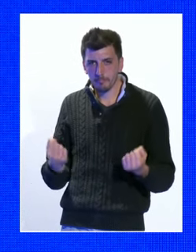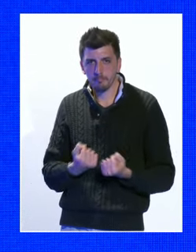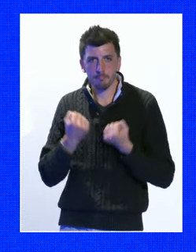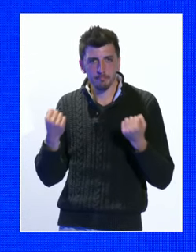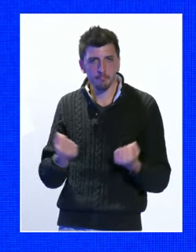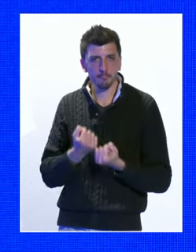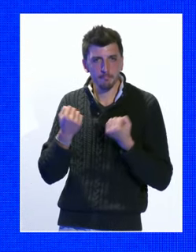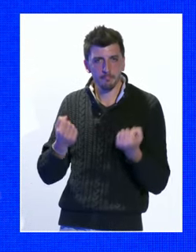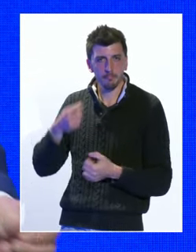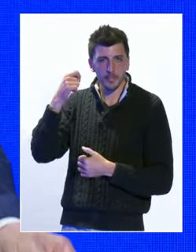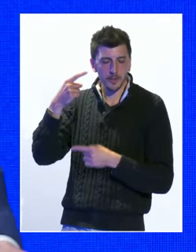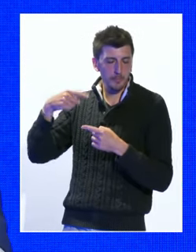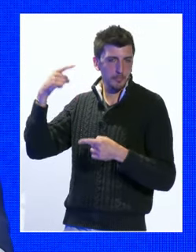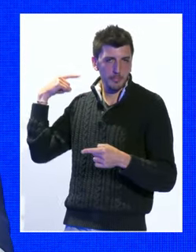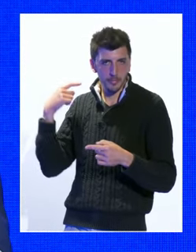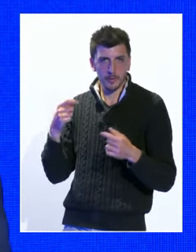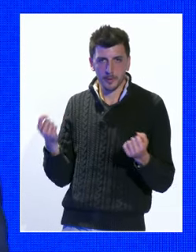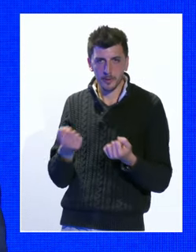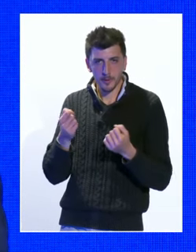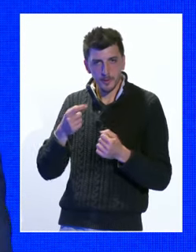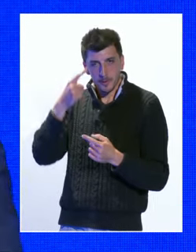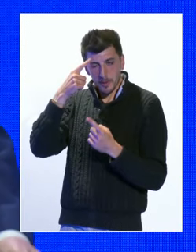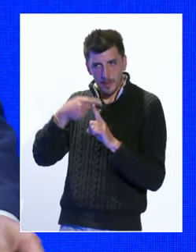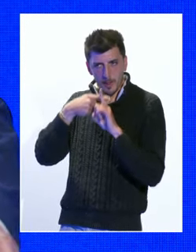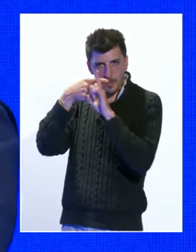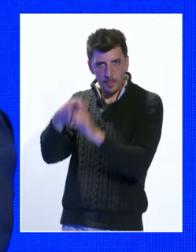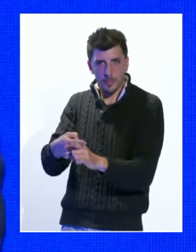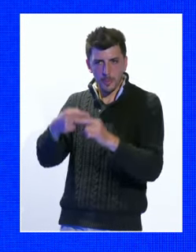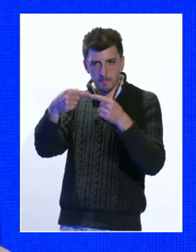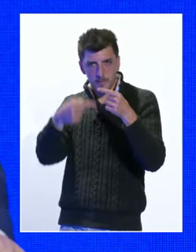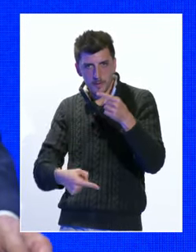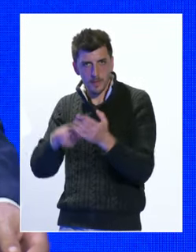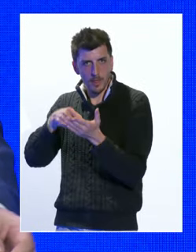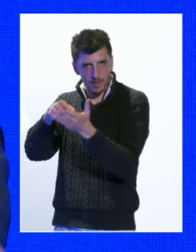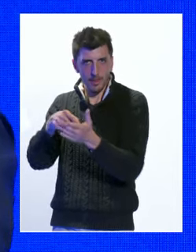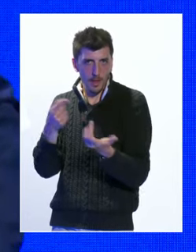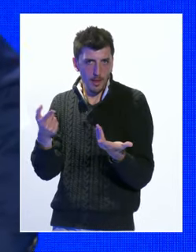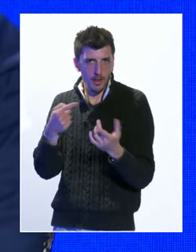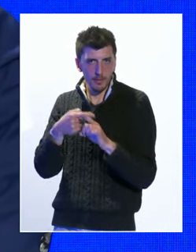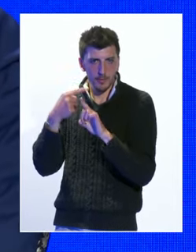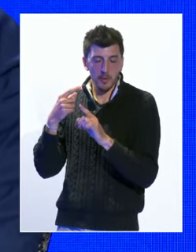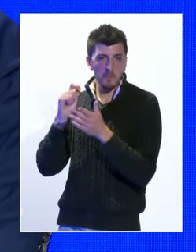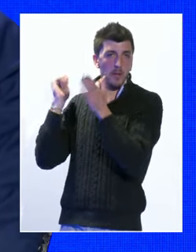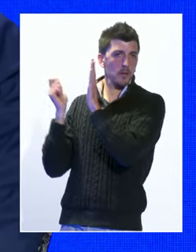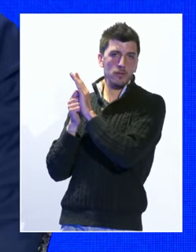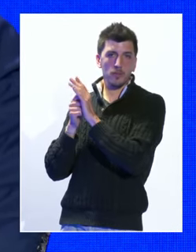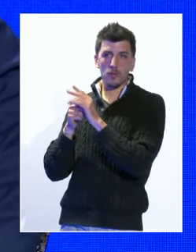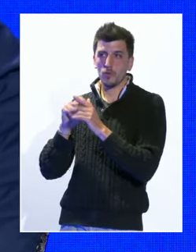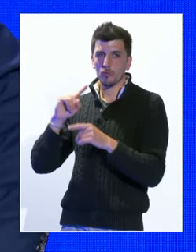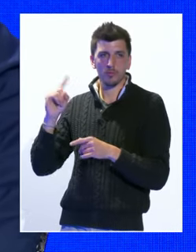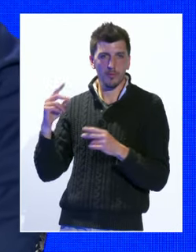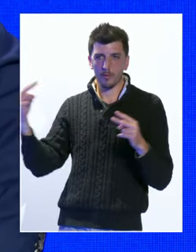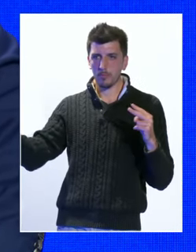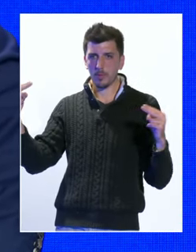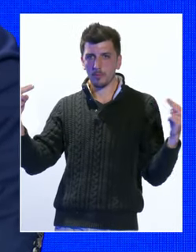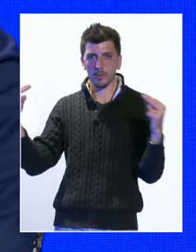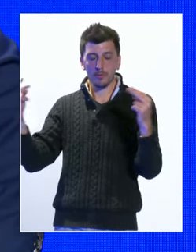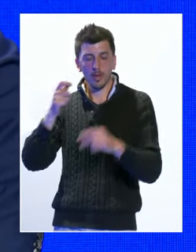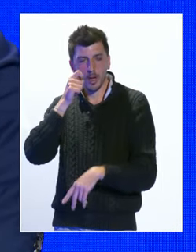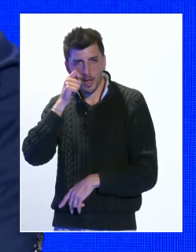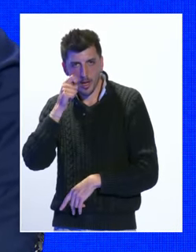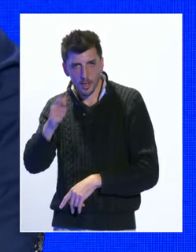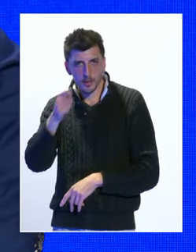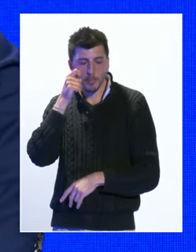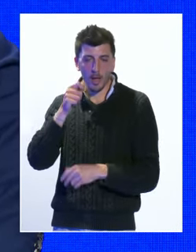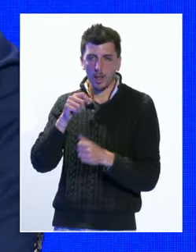présidentielle centré autour de ce sujet des déficits et de la dette. Et à l'époque, tous les observateurs, experts et